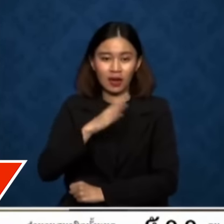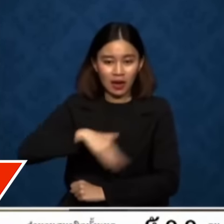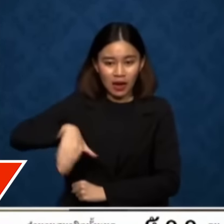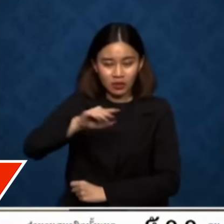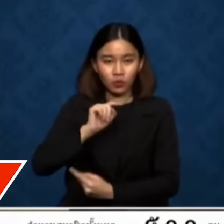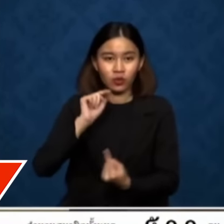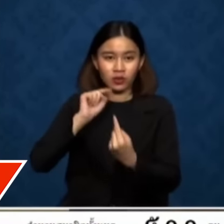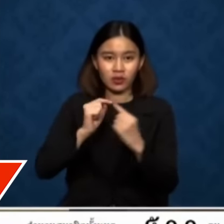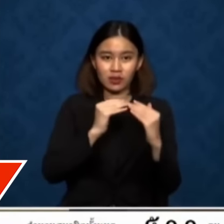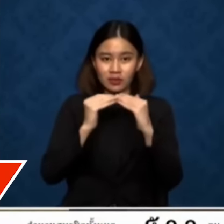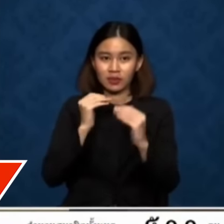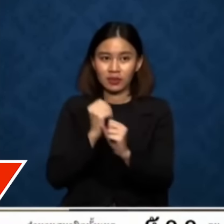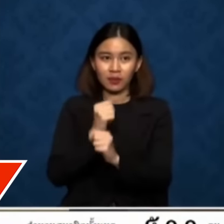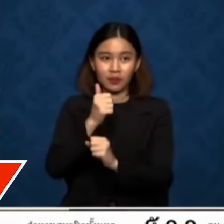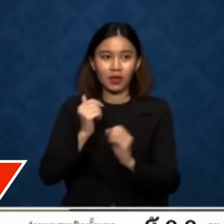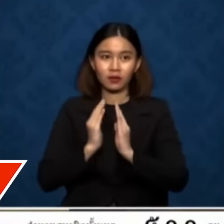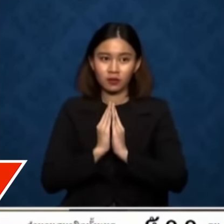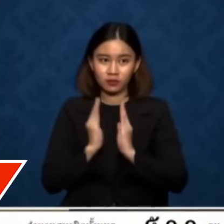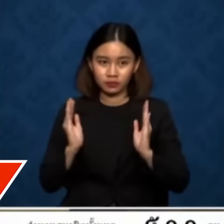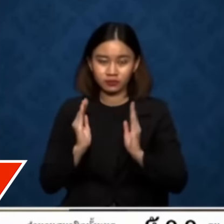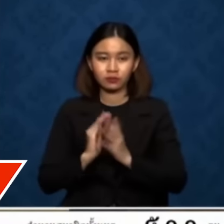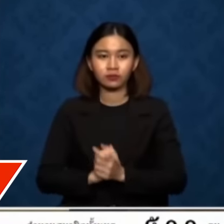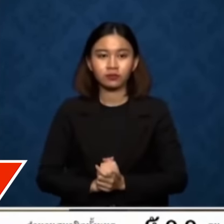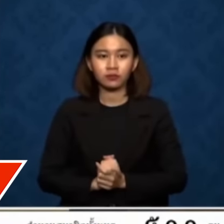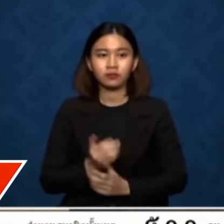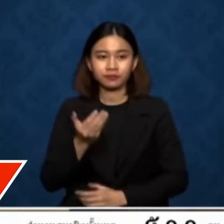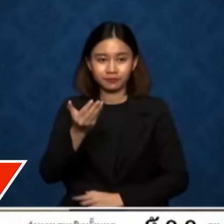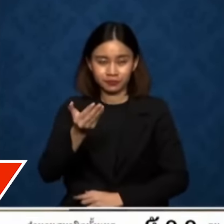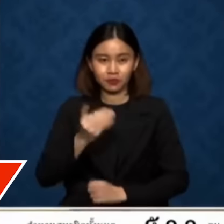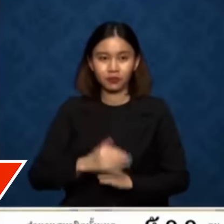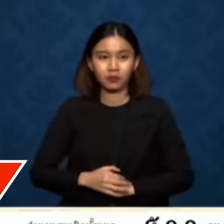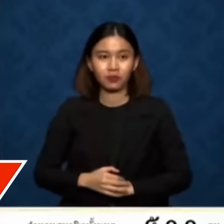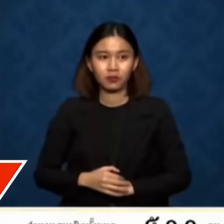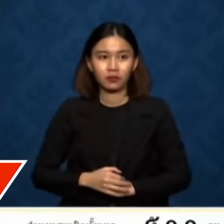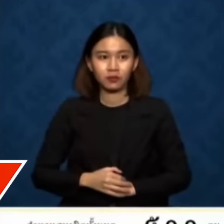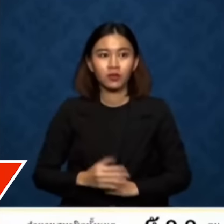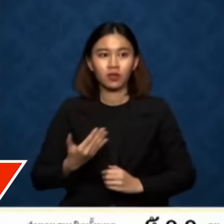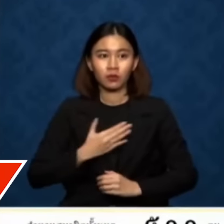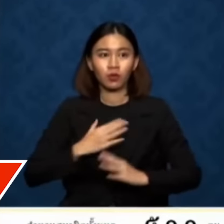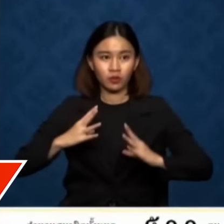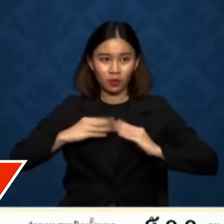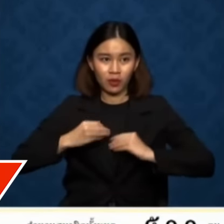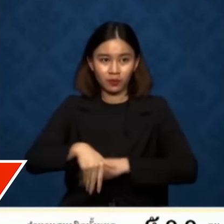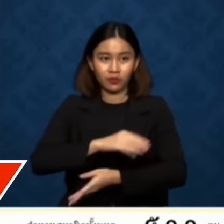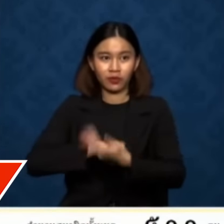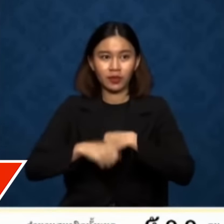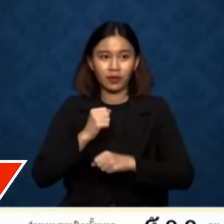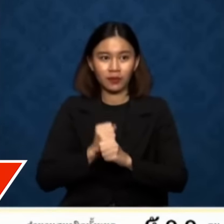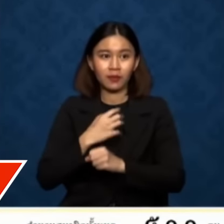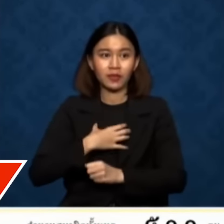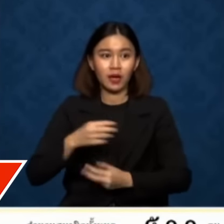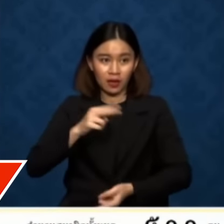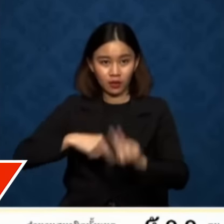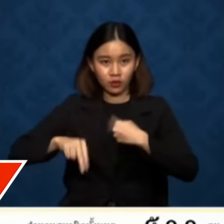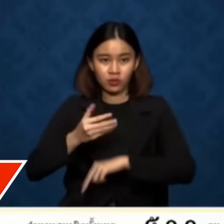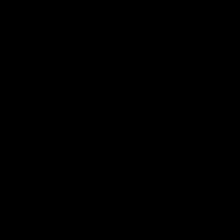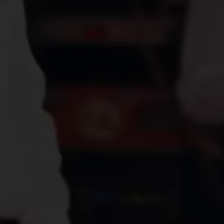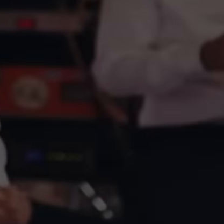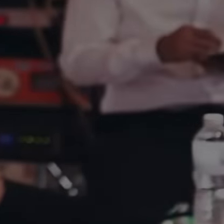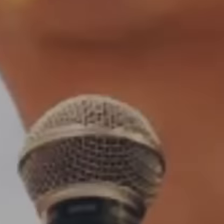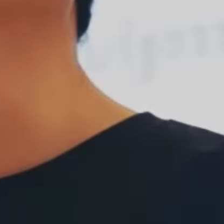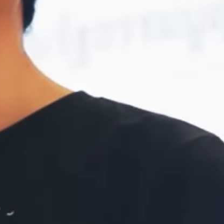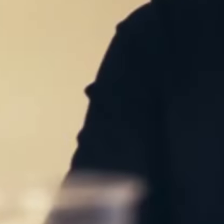ามารถเข้าถึงสิทธิ์นี้ได้นะครับ ขอบคุณครับนิดเดียวนะครับเชิญท่านตีคร ับผมรับไปปฏิบัตินะก็อยากให้ท่านตรวจสอบผมด้วยครับ